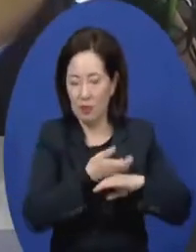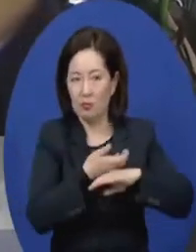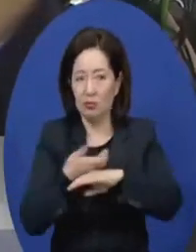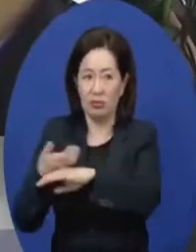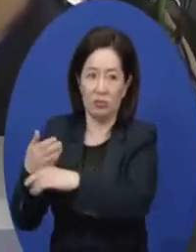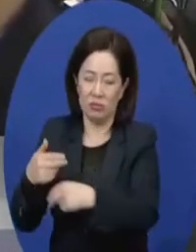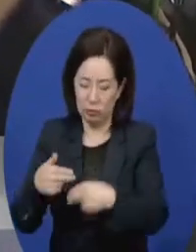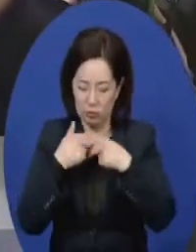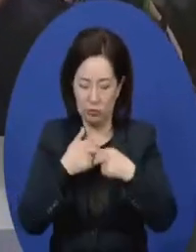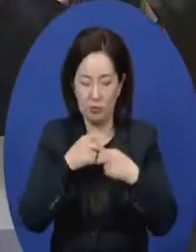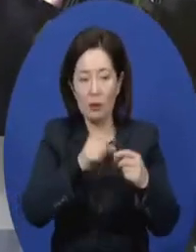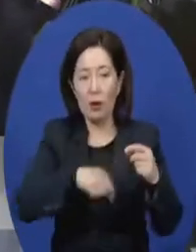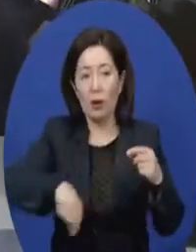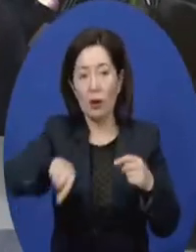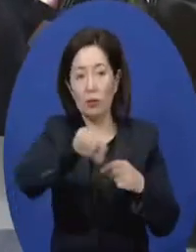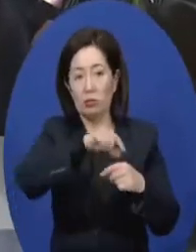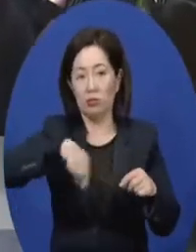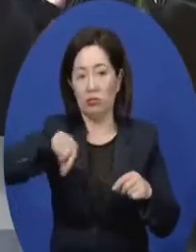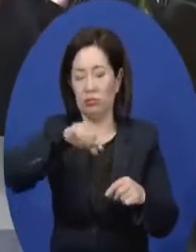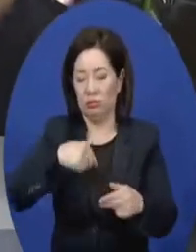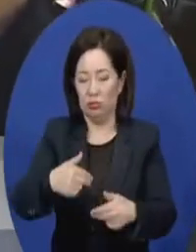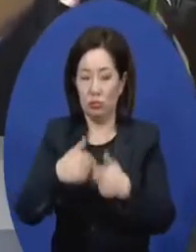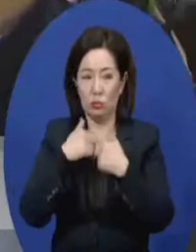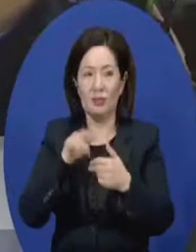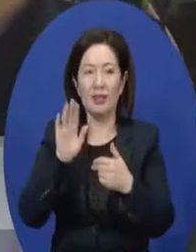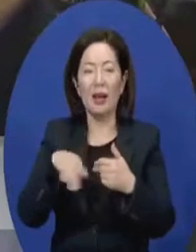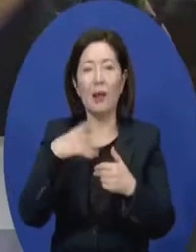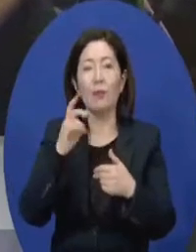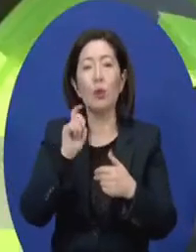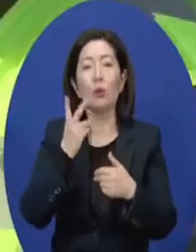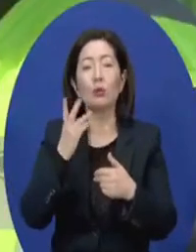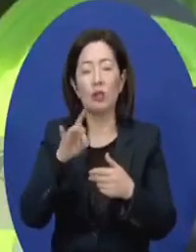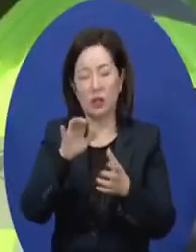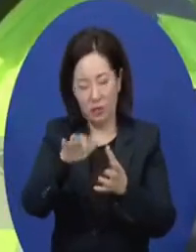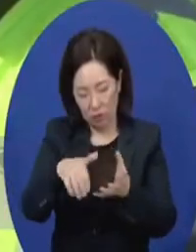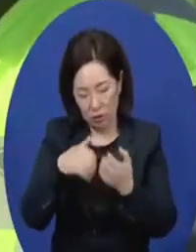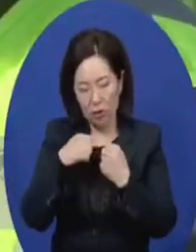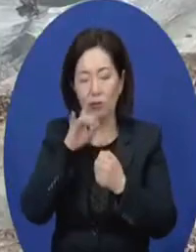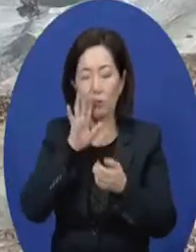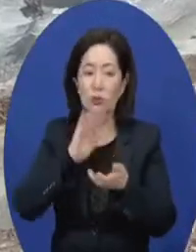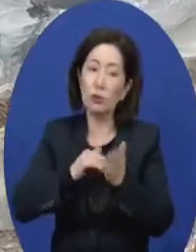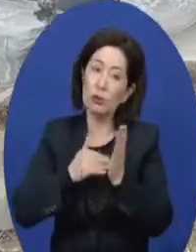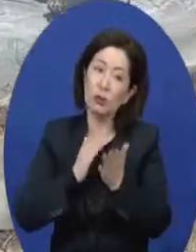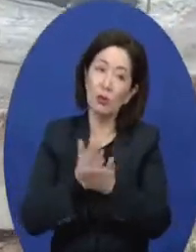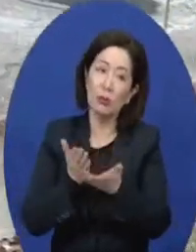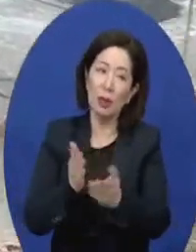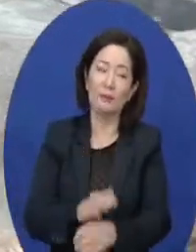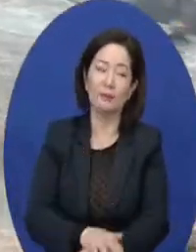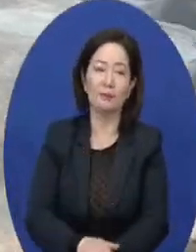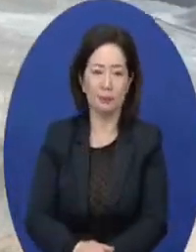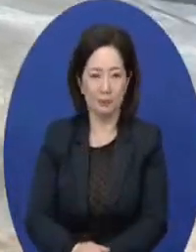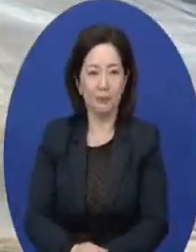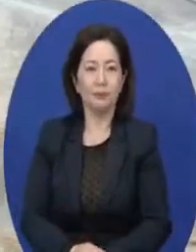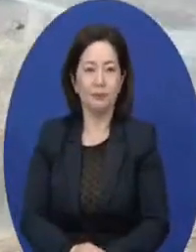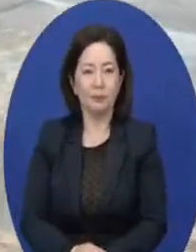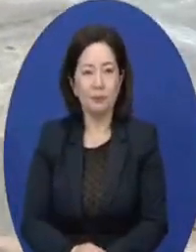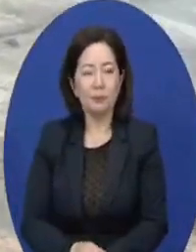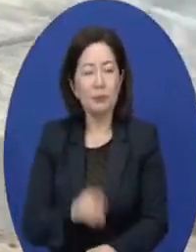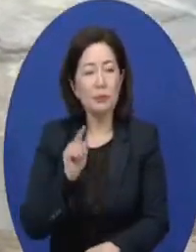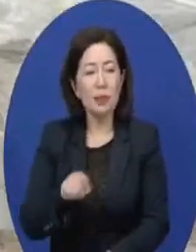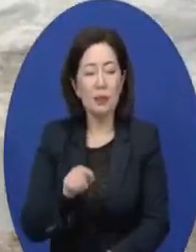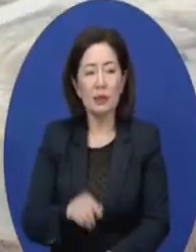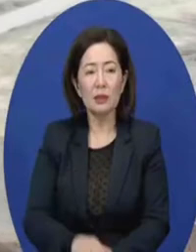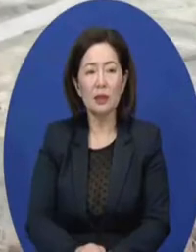зөөгөөд явандаа бол бид хөдрөө зөөх ийм төлөвлөгөөтэй байгаа. Тогтолоод онцгой төлөвлөнд